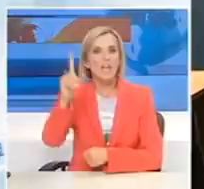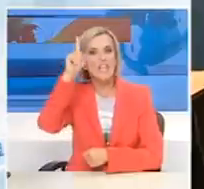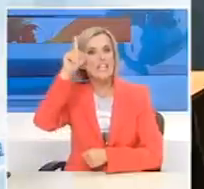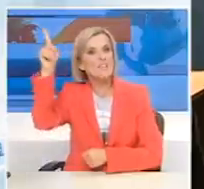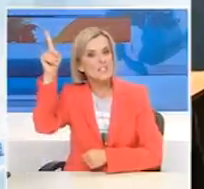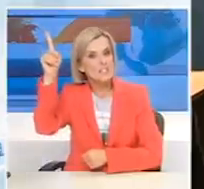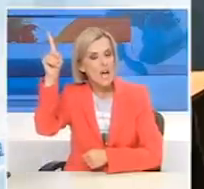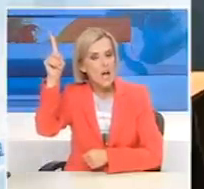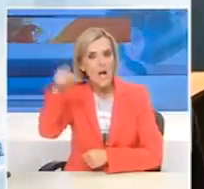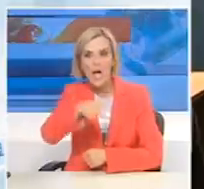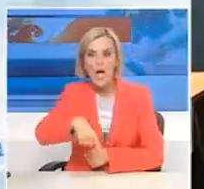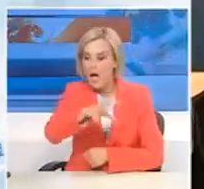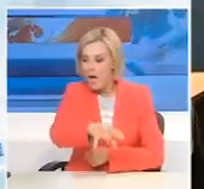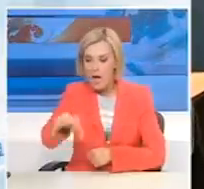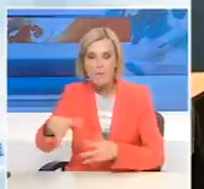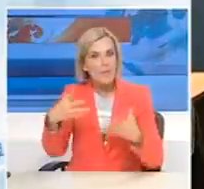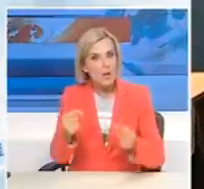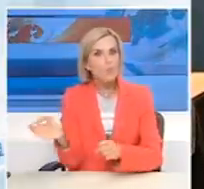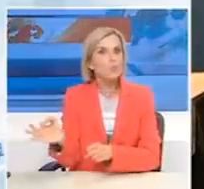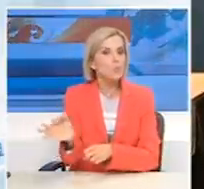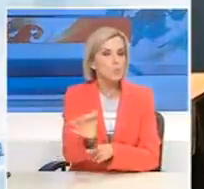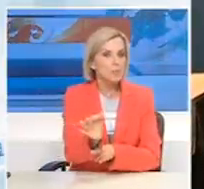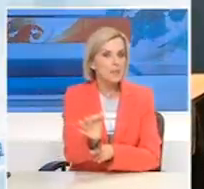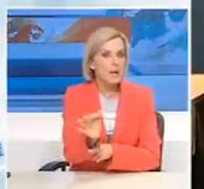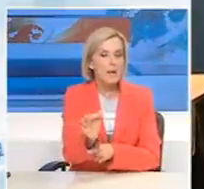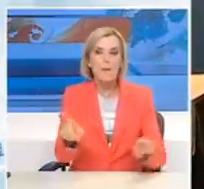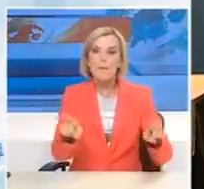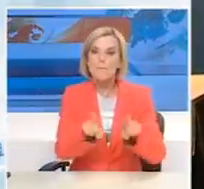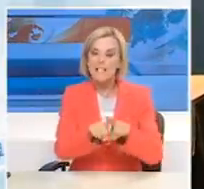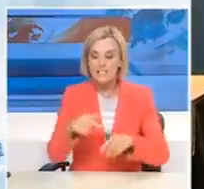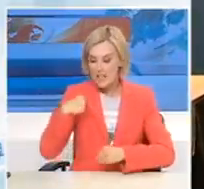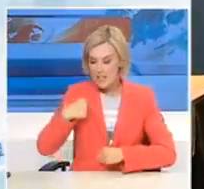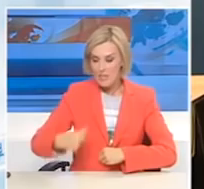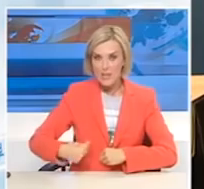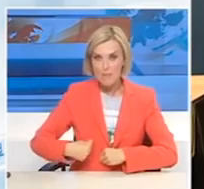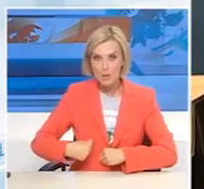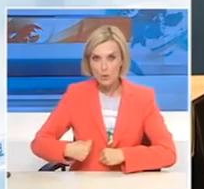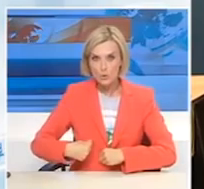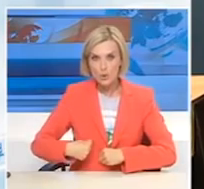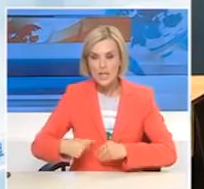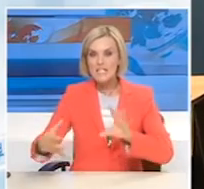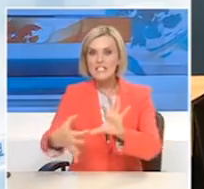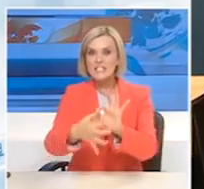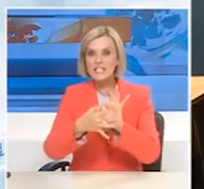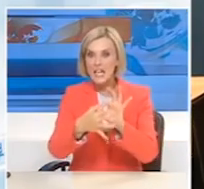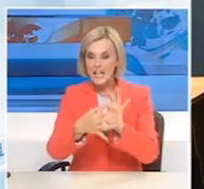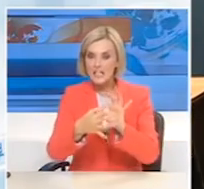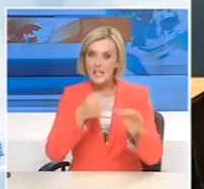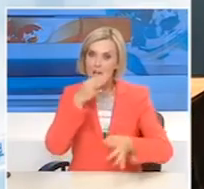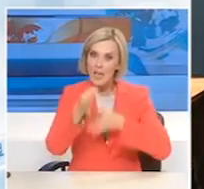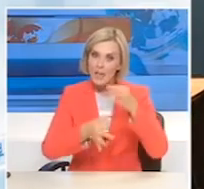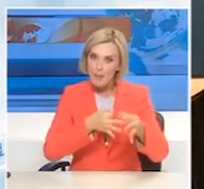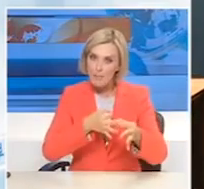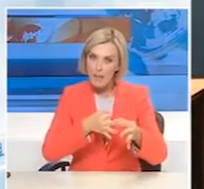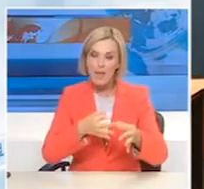Θα υπάρξει συνεργασία με την τοπική αυτοδιοίκηση, δεδομένου ότι δήμαρχος περιοχής με μεγάλο αριθμό κρουσμάτων ισχυρίστηκε ότι